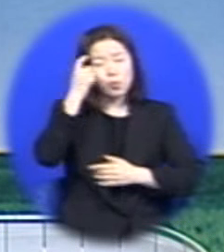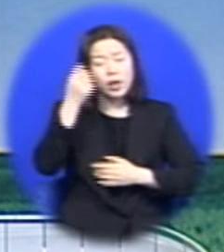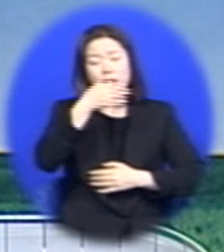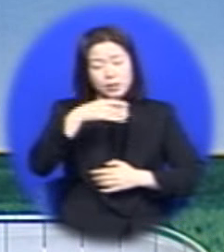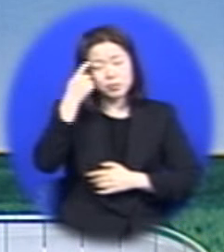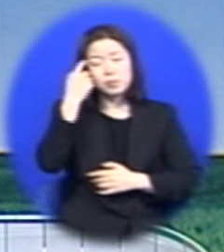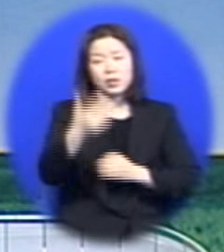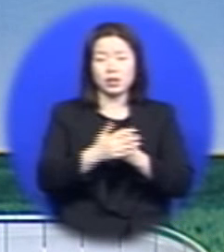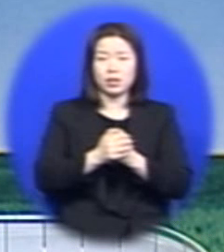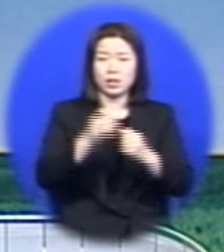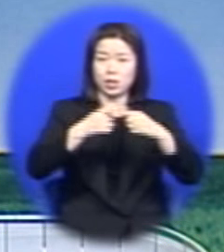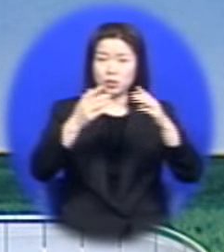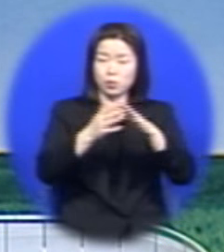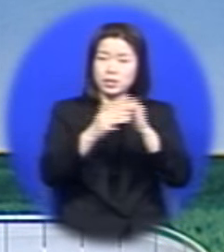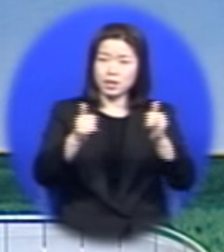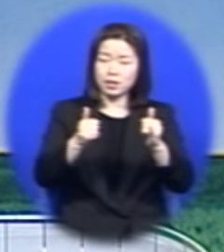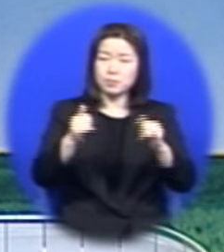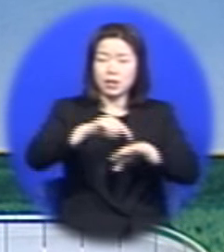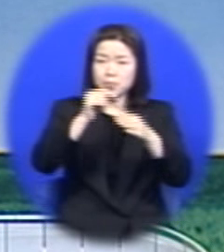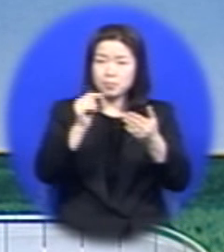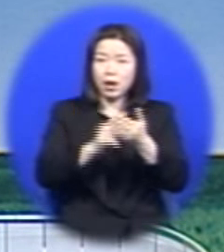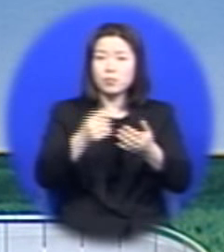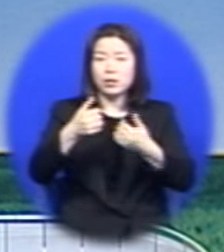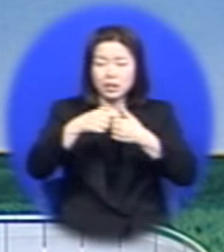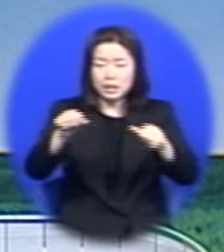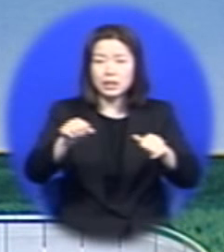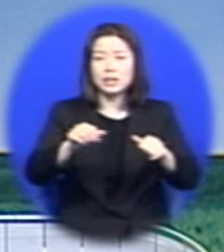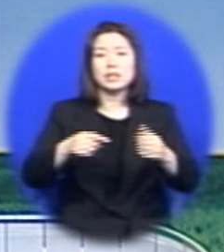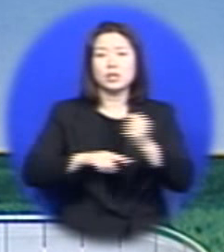교인들 사이에 왜 그렇게 마음이 갈라집니까?